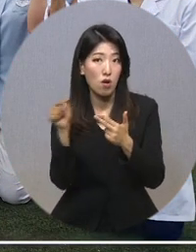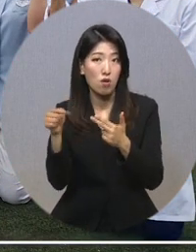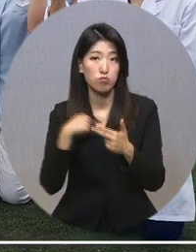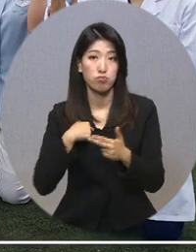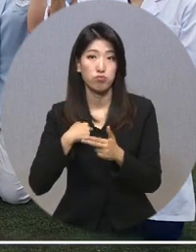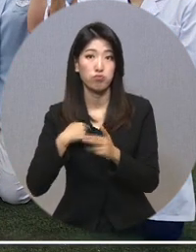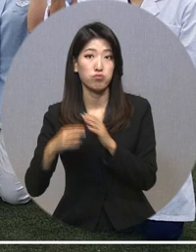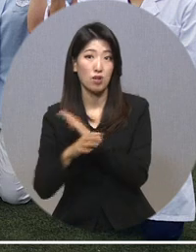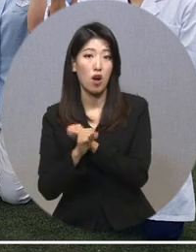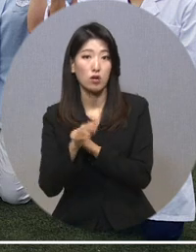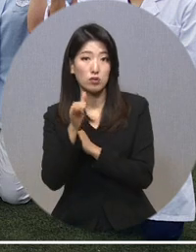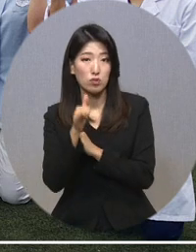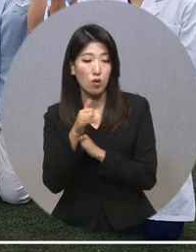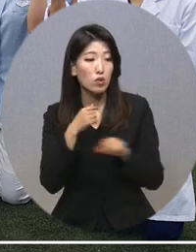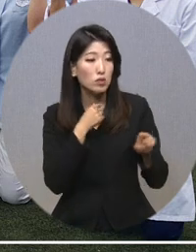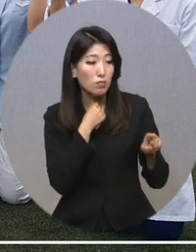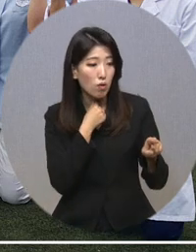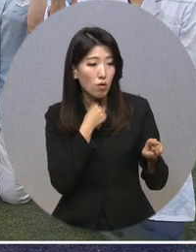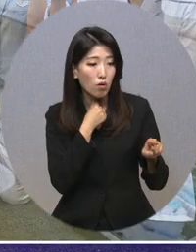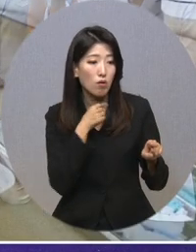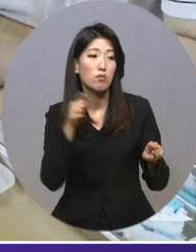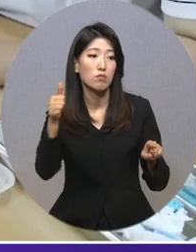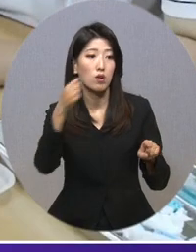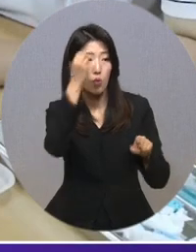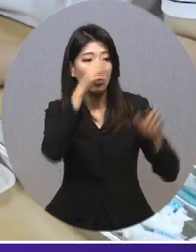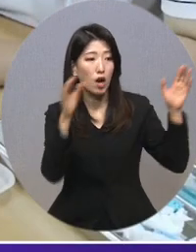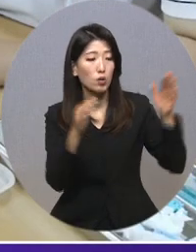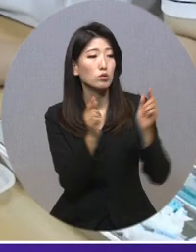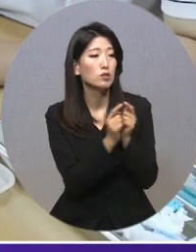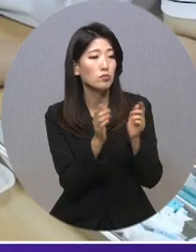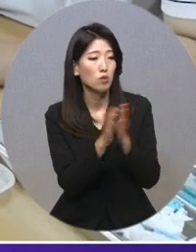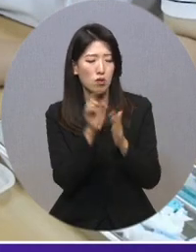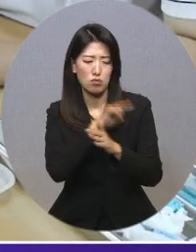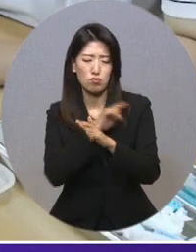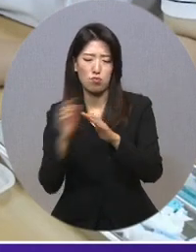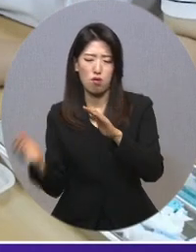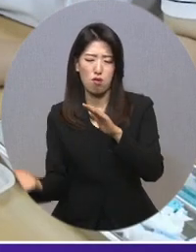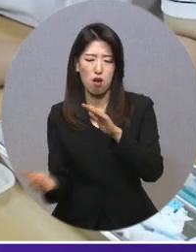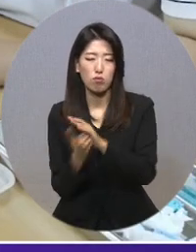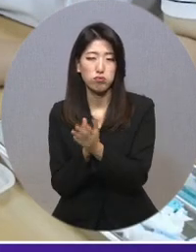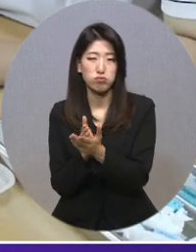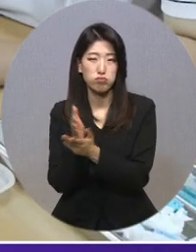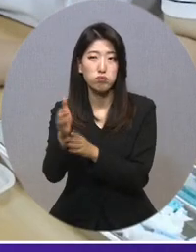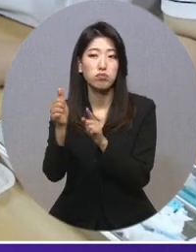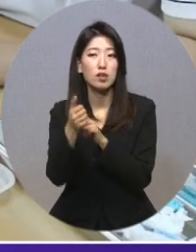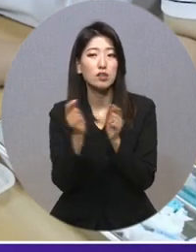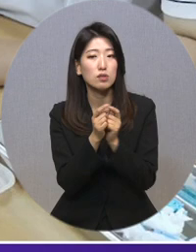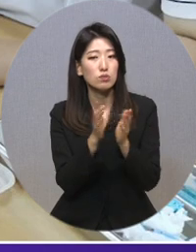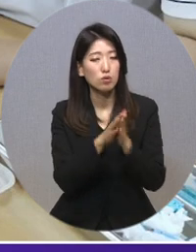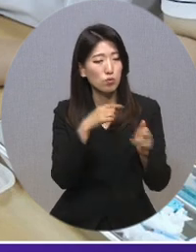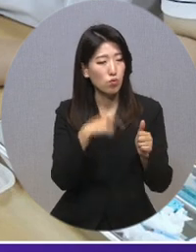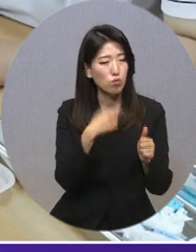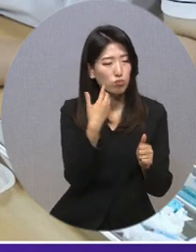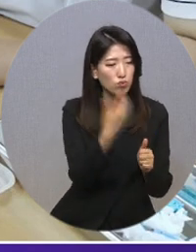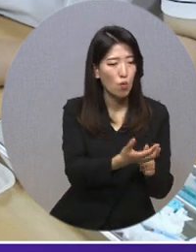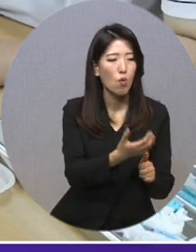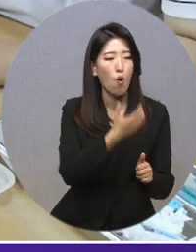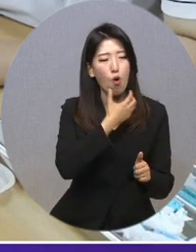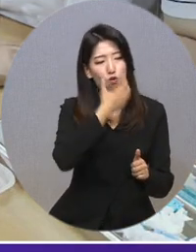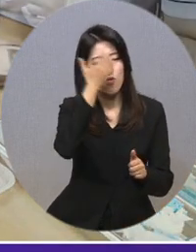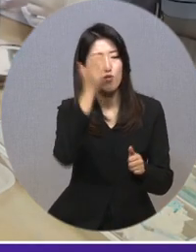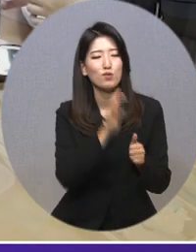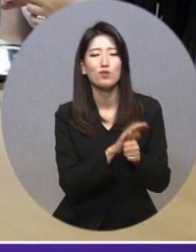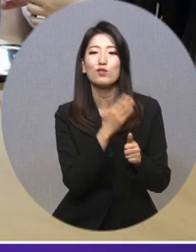있기 때문에 원하는 명장들이 가서 그 분야의 최고의 전문가이기 때문에 꿈을 실어주는 특강들을 저희들이 학교